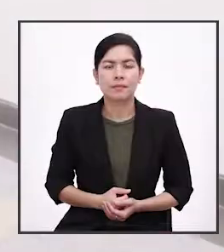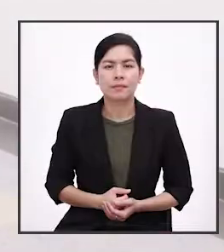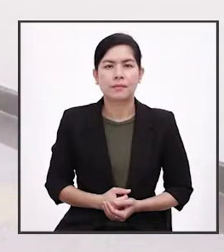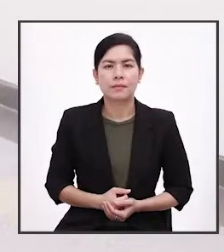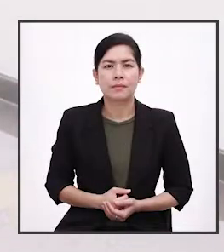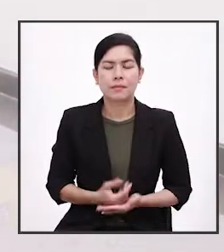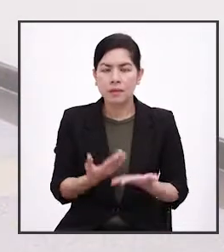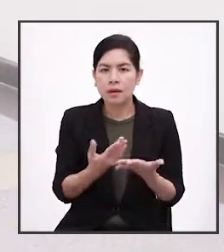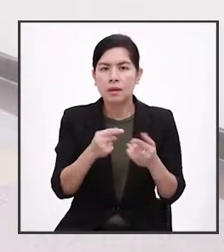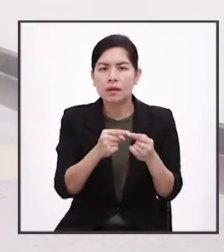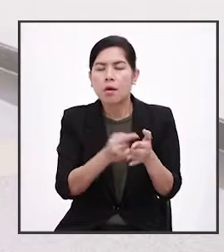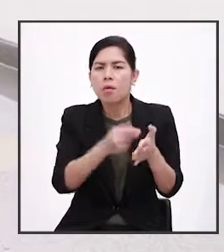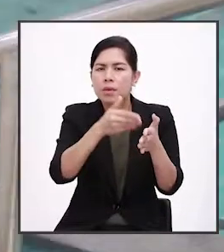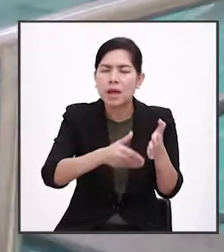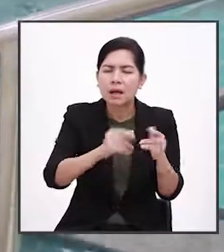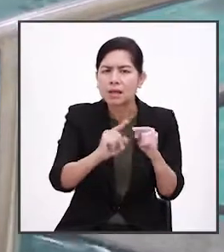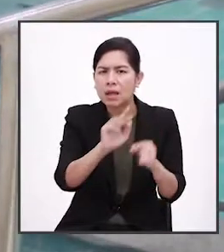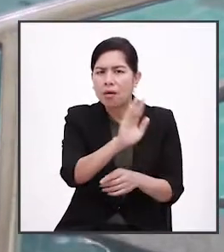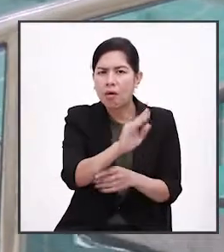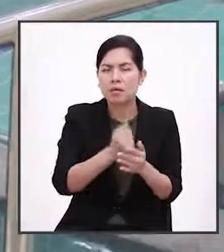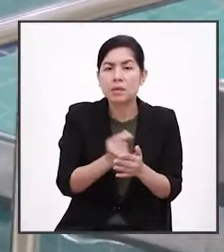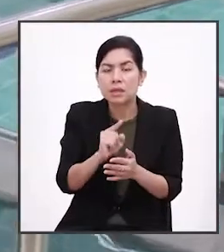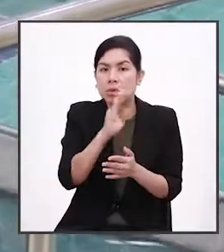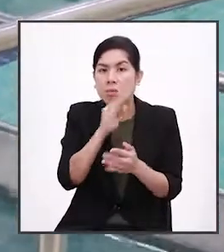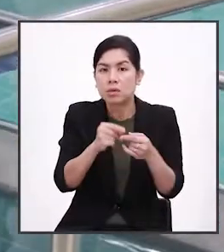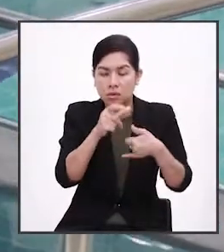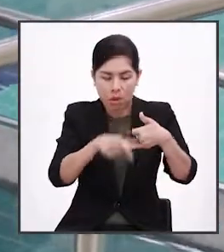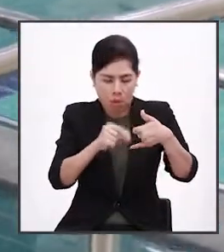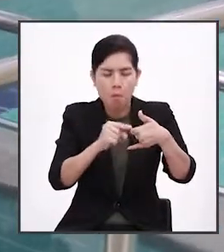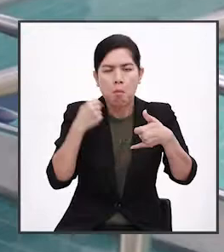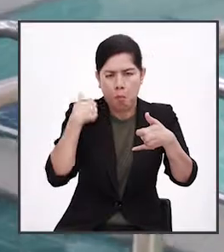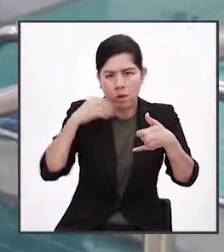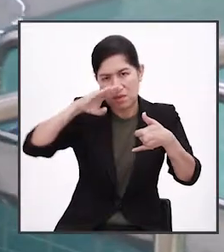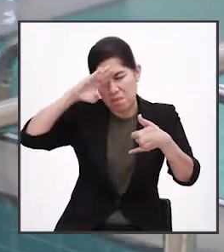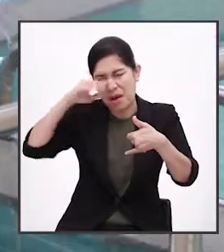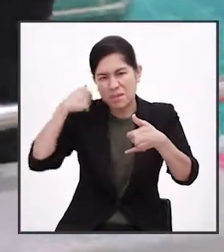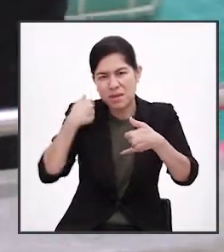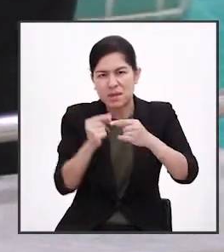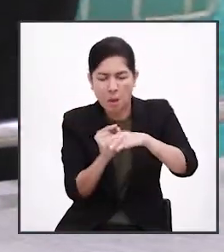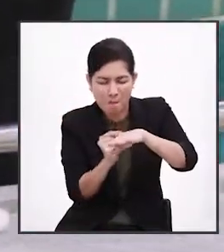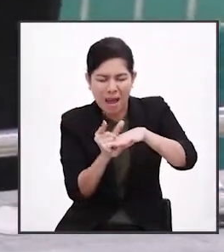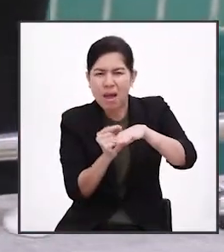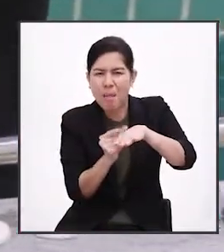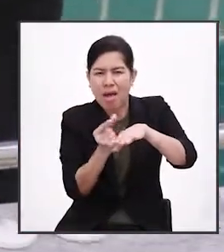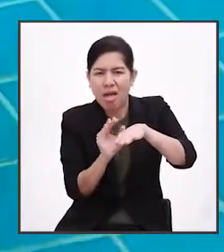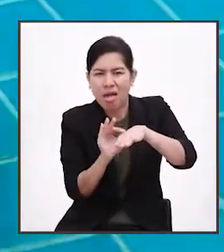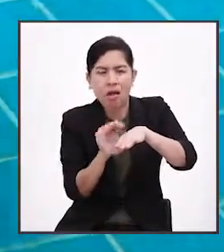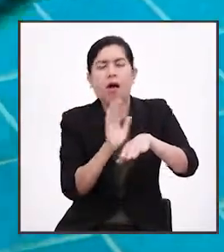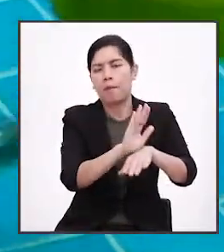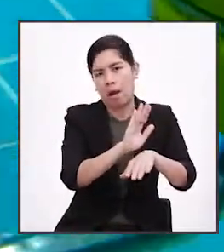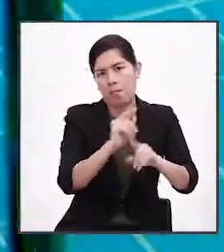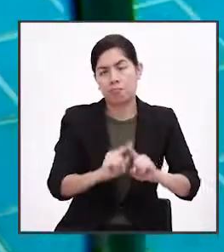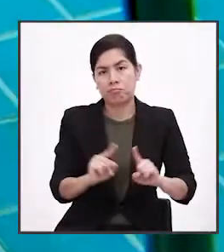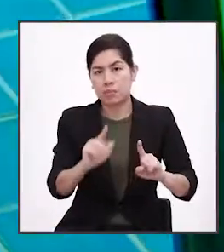ข้อจำกัดของการลงทาราบำบัดได้เช่นผู้ป่วยที่มีแผลติดเชื้อนะครับตามบริเวณร่างกายต่างๆก็อาจจะยังไม่อนุญาตให้ลงผู้ป่วย